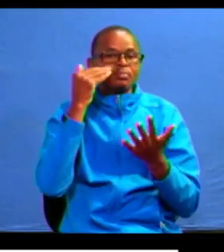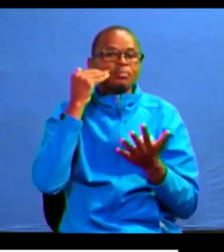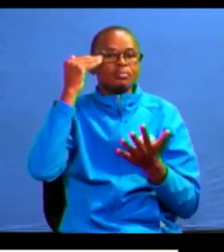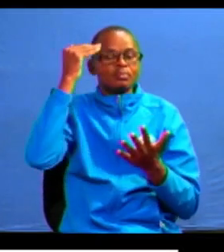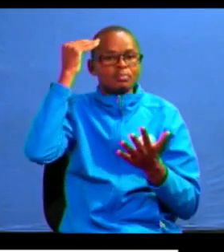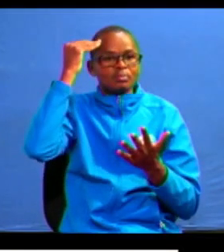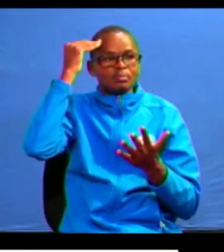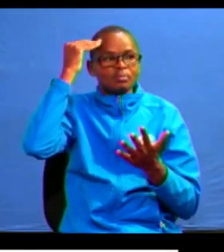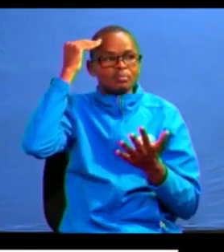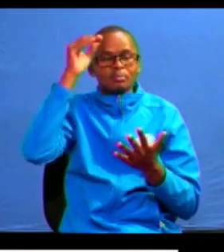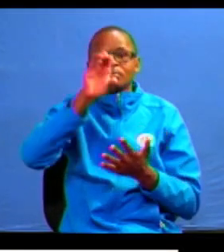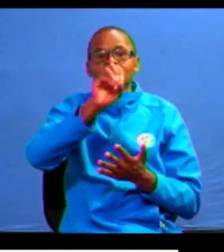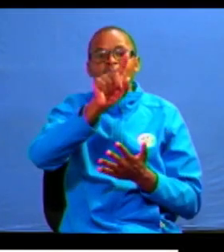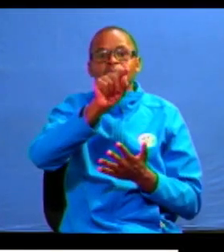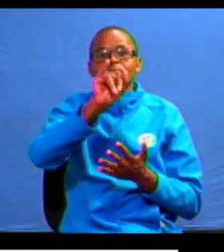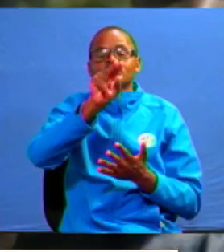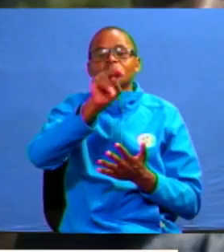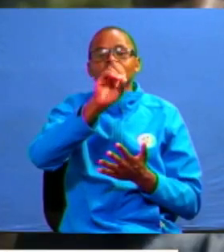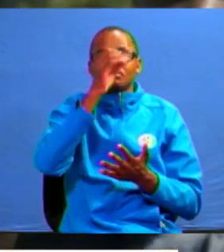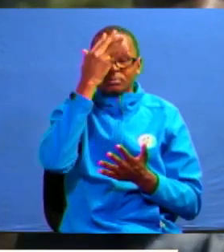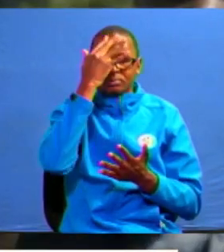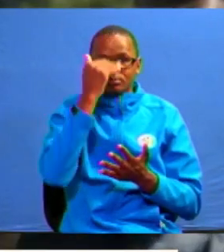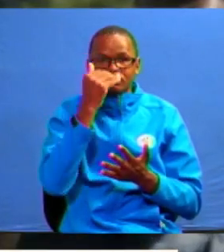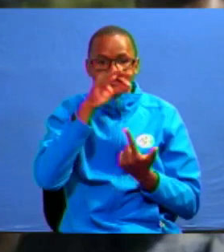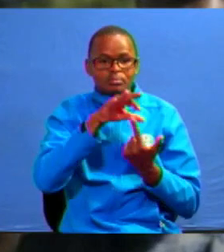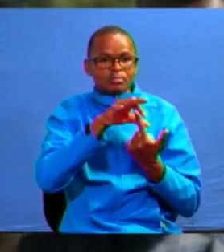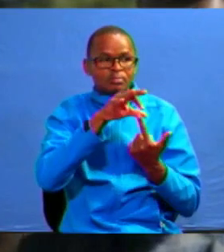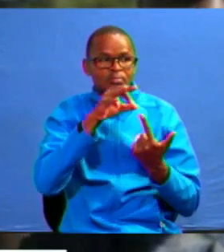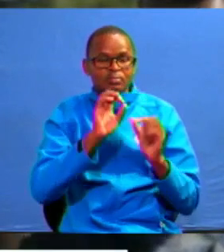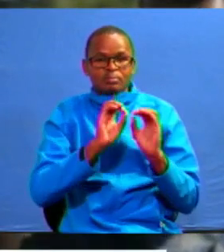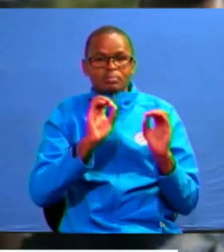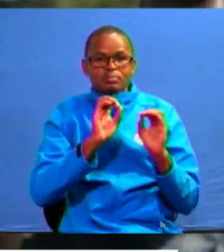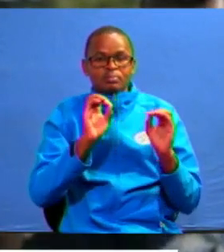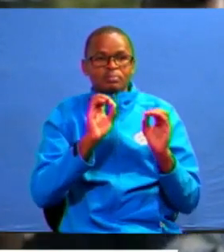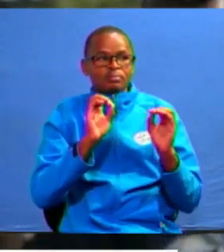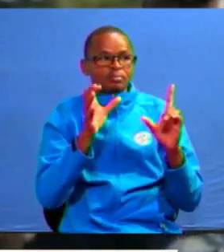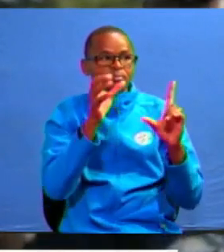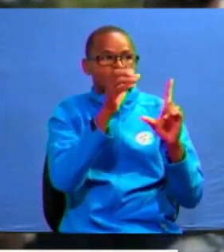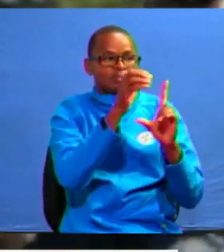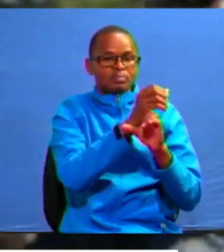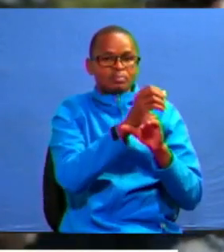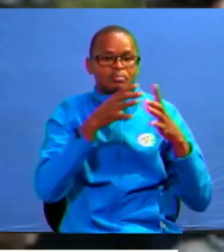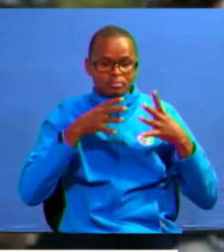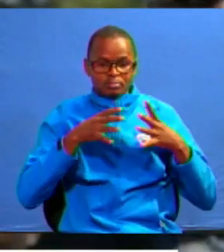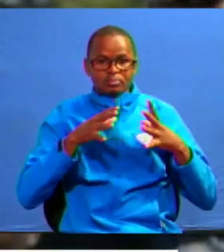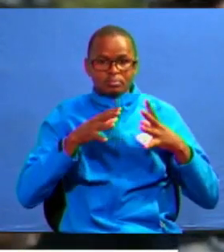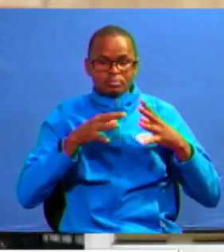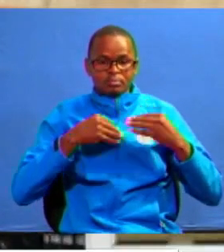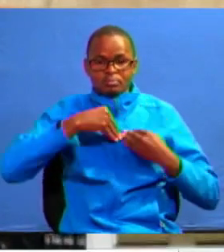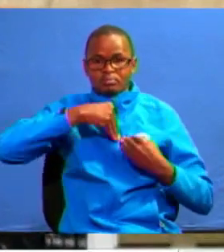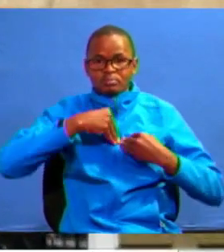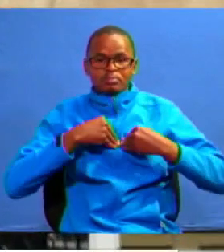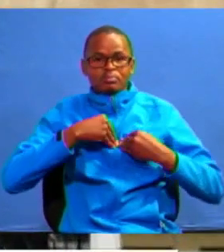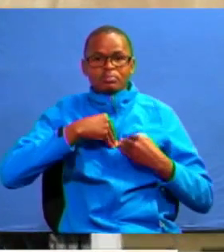na Mustafa Otieno Ocheng kwa madai kuwa uteuzi huo haujafiki kizingiti cha watu wenye ulemavu,